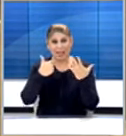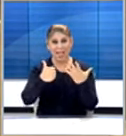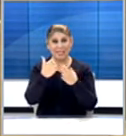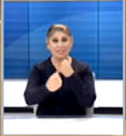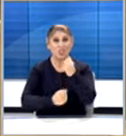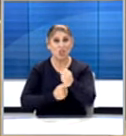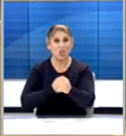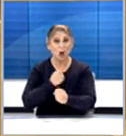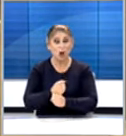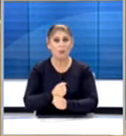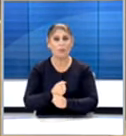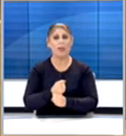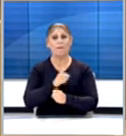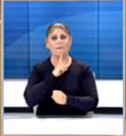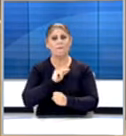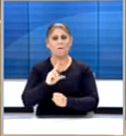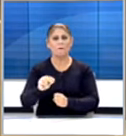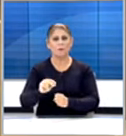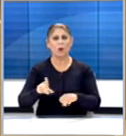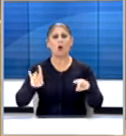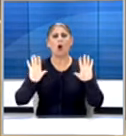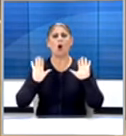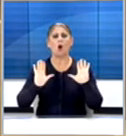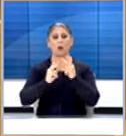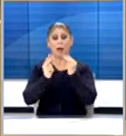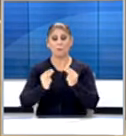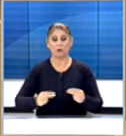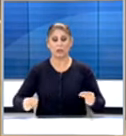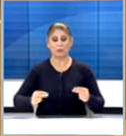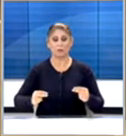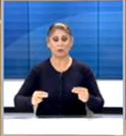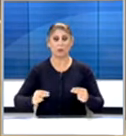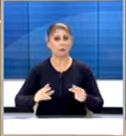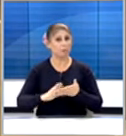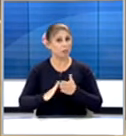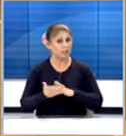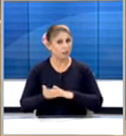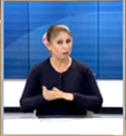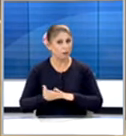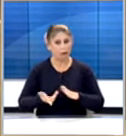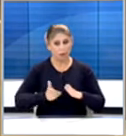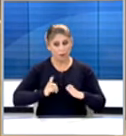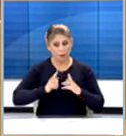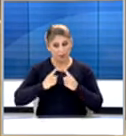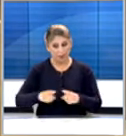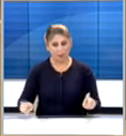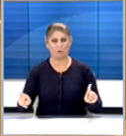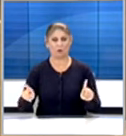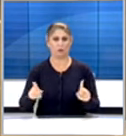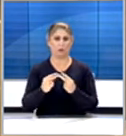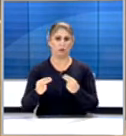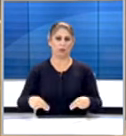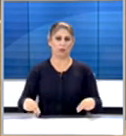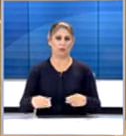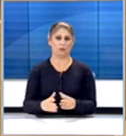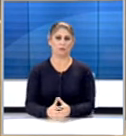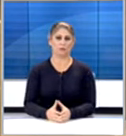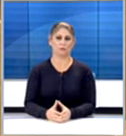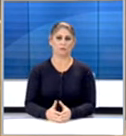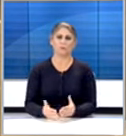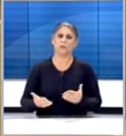6 χρόνια με την ίδια αναποτελεσματική τακτική, περιμένοντας διαφορετικό αποτέλεσμα. Ενώ